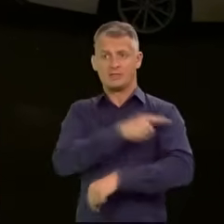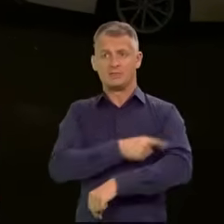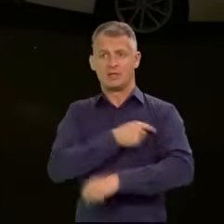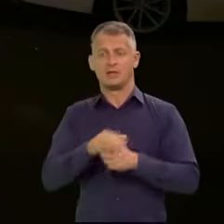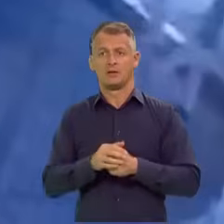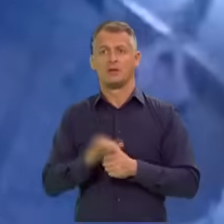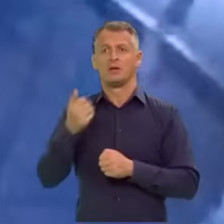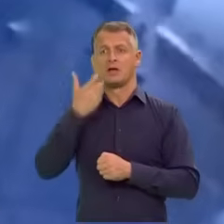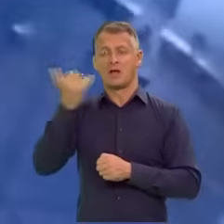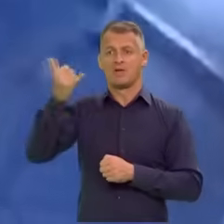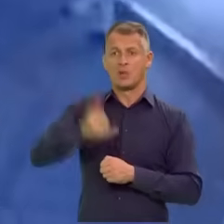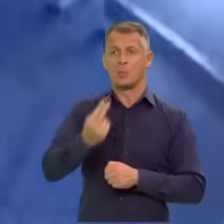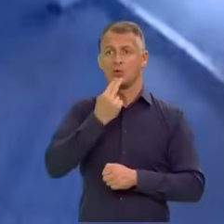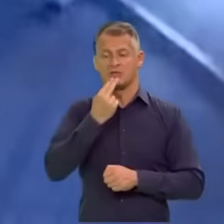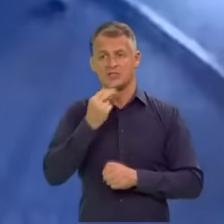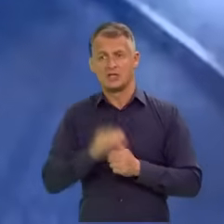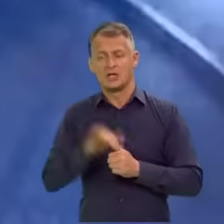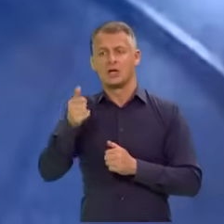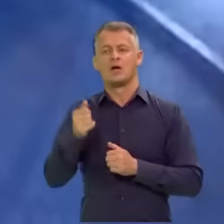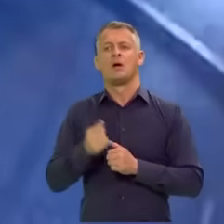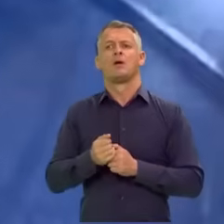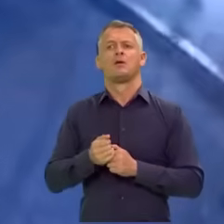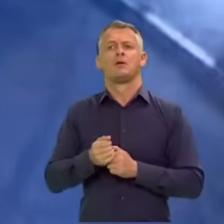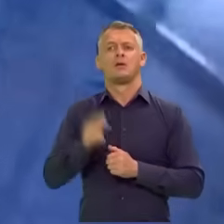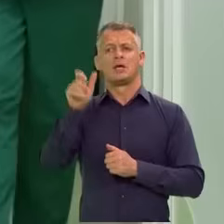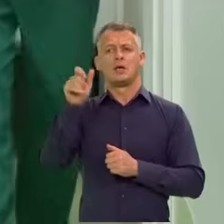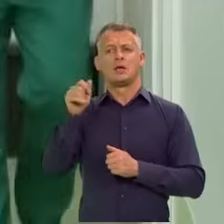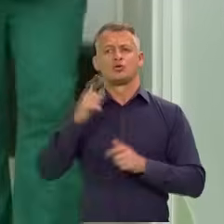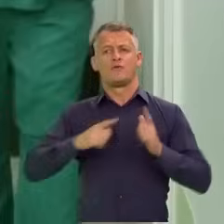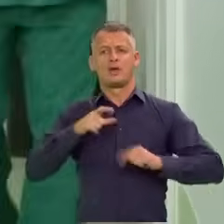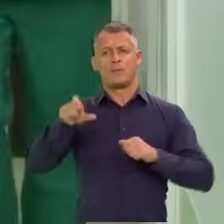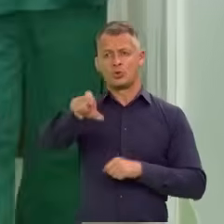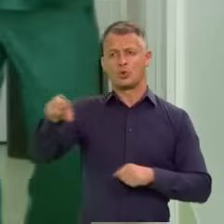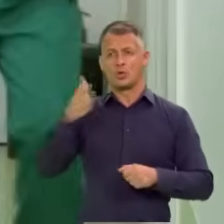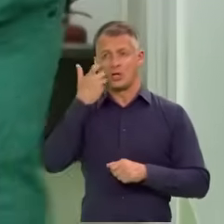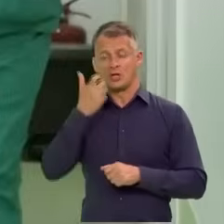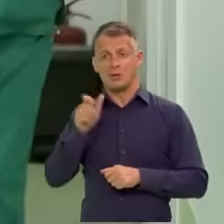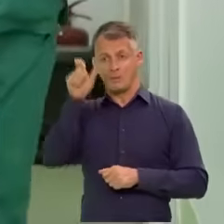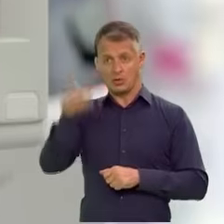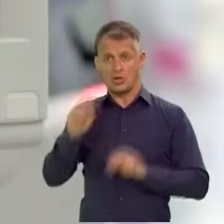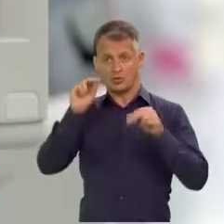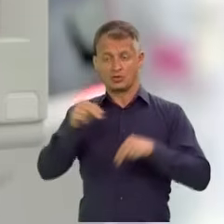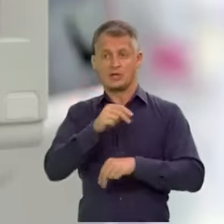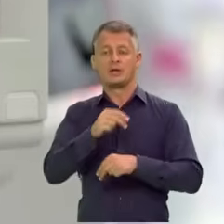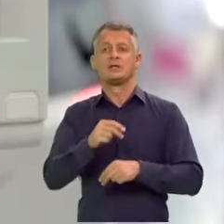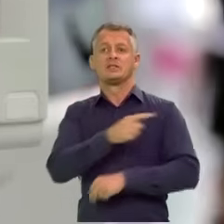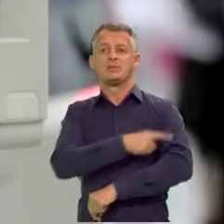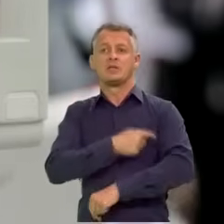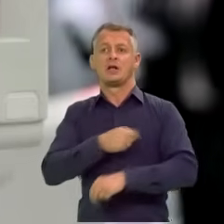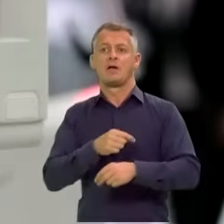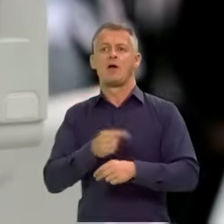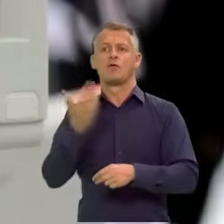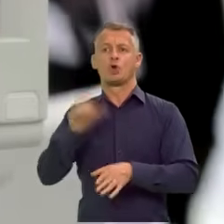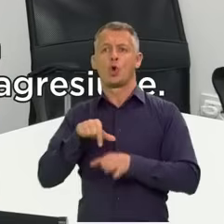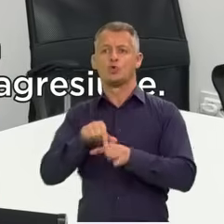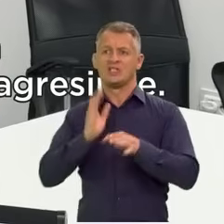pe trotuar, iar gașca de minori fugise de la locul faptei. Când victima a ajuns la unitatea de primiri urgențe, a fost dusă direct în sala